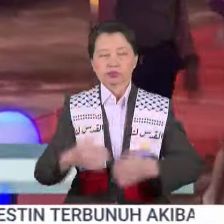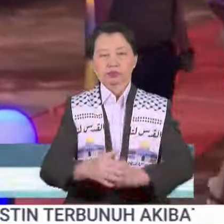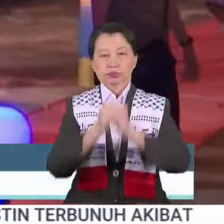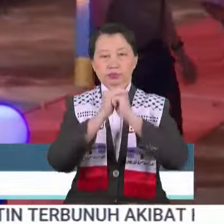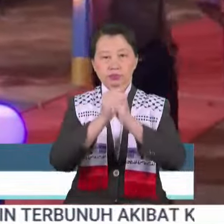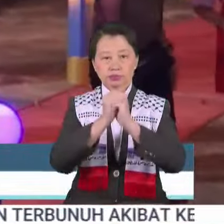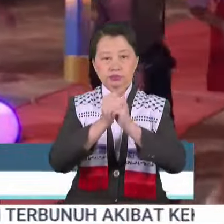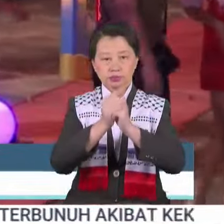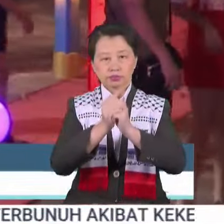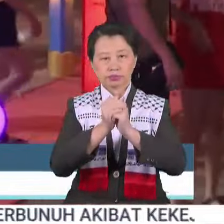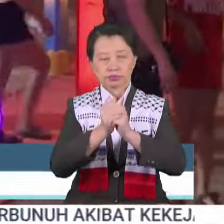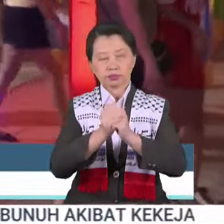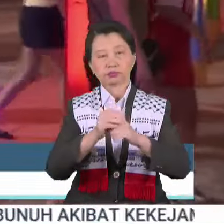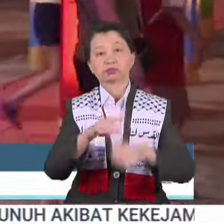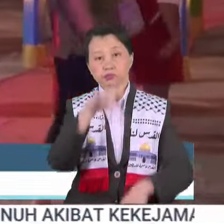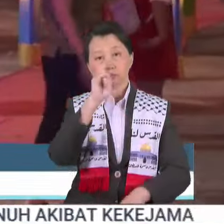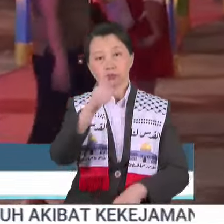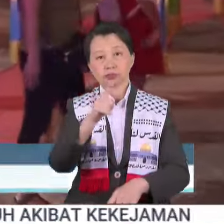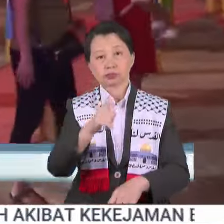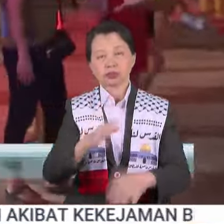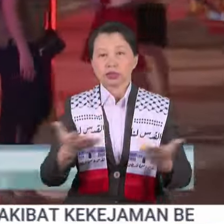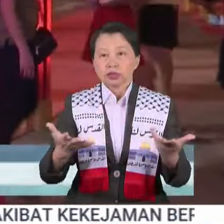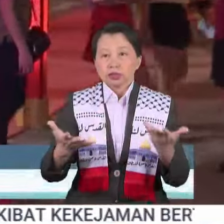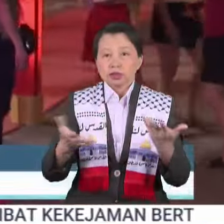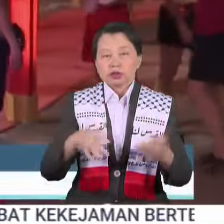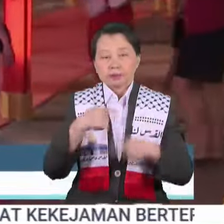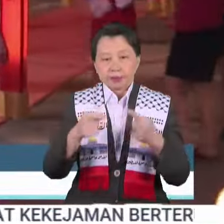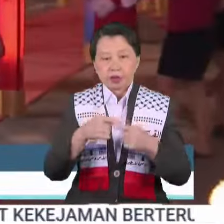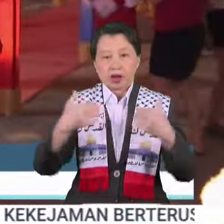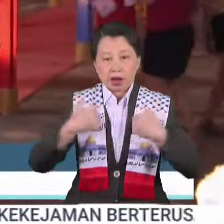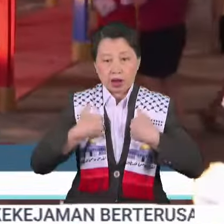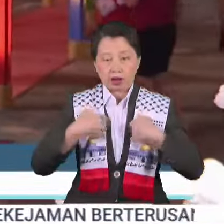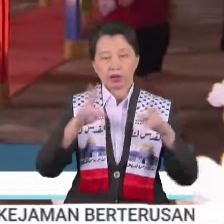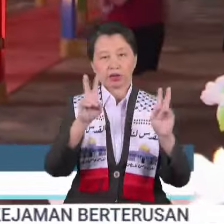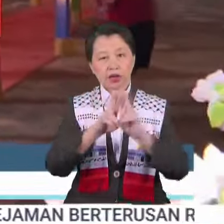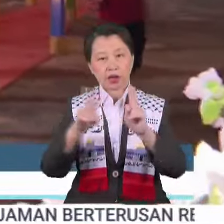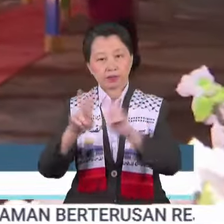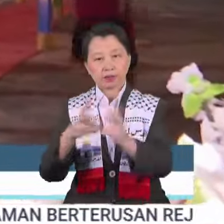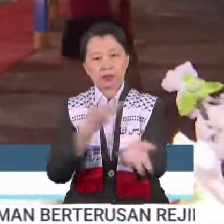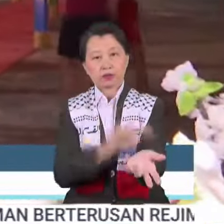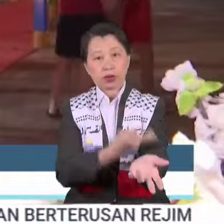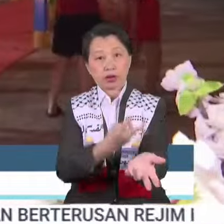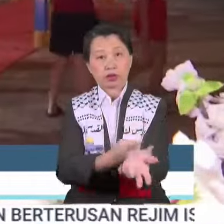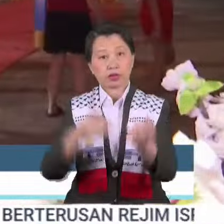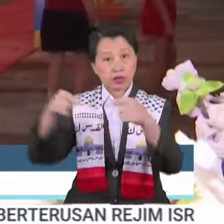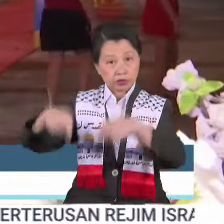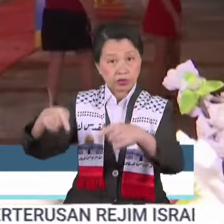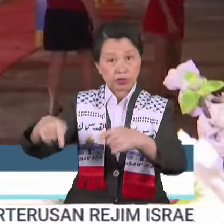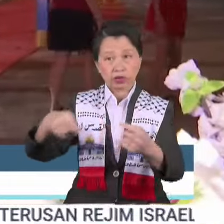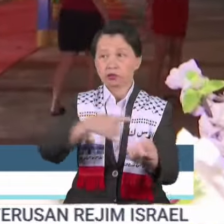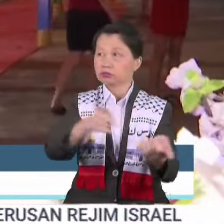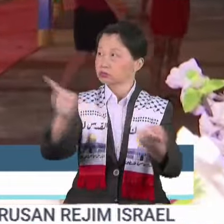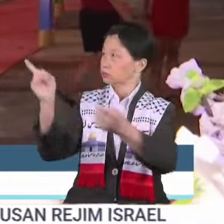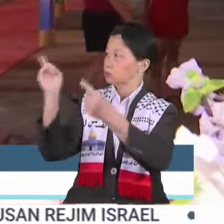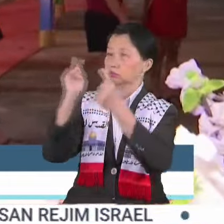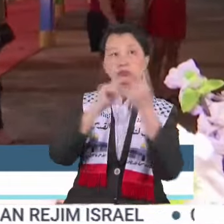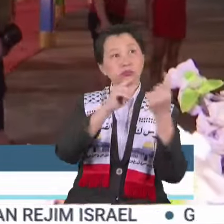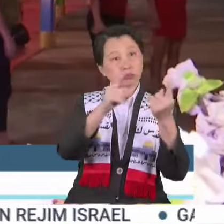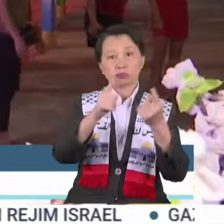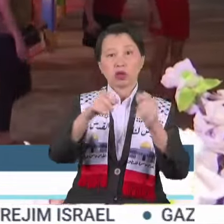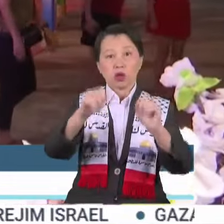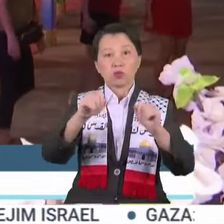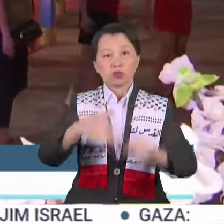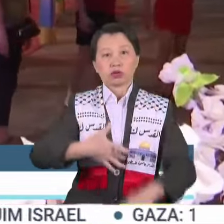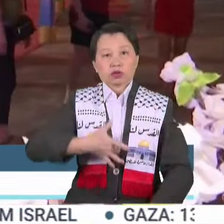Tahun Baharu Cina sememangnya amat terasa apabila berada di kampung warisan ini. Dan suasana sebegini akan